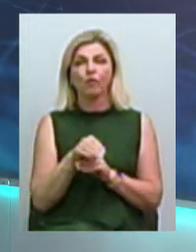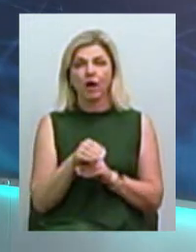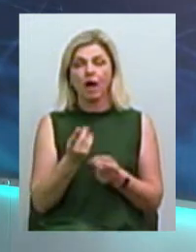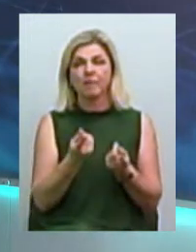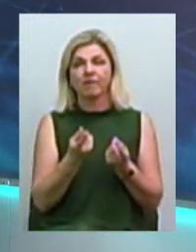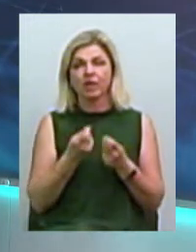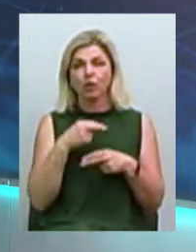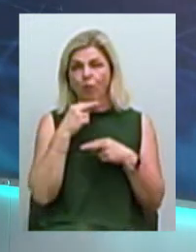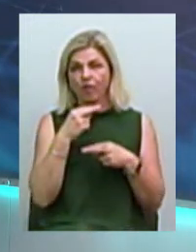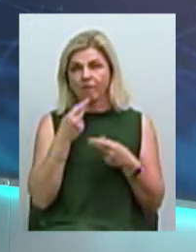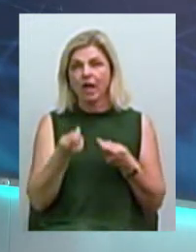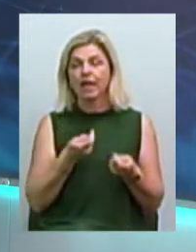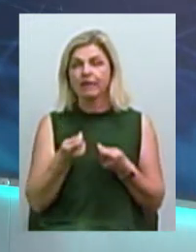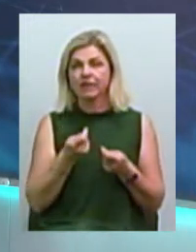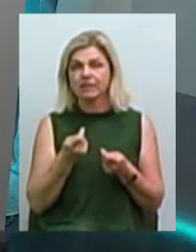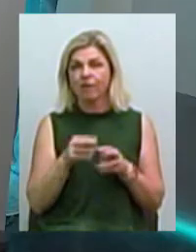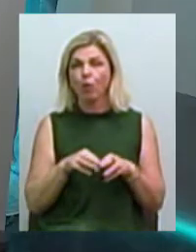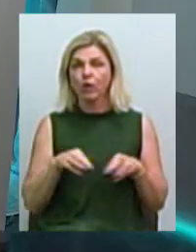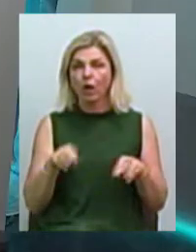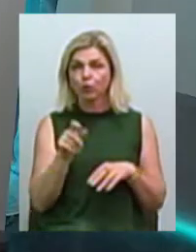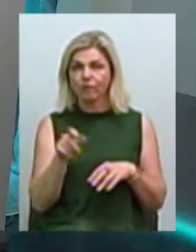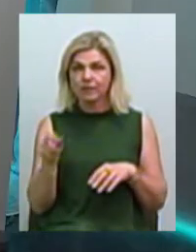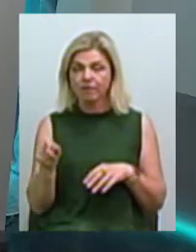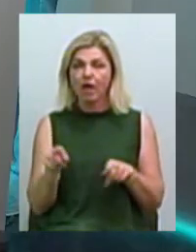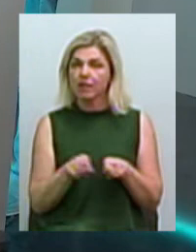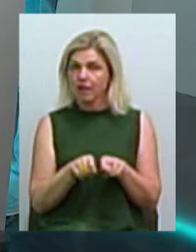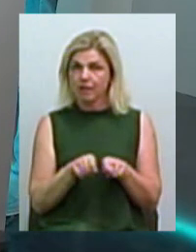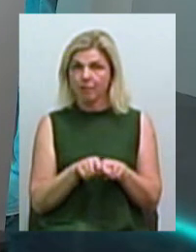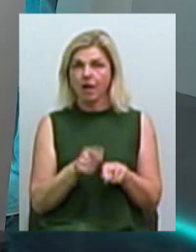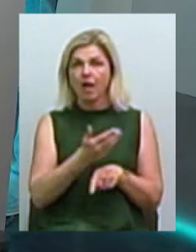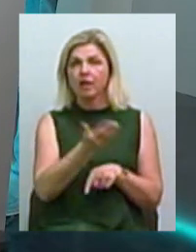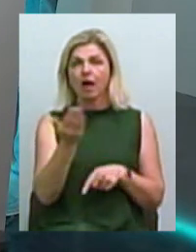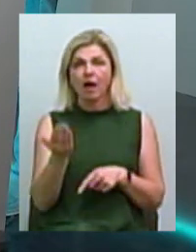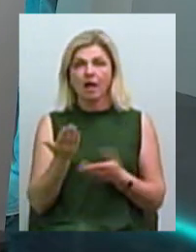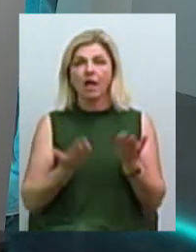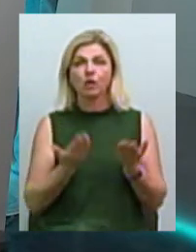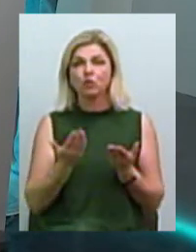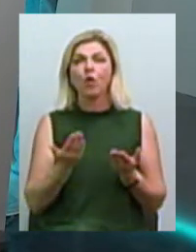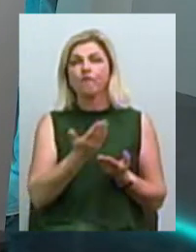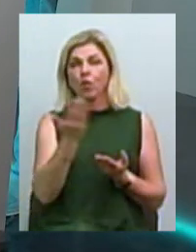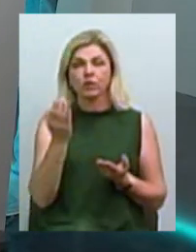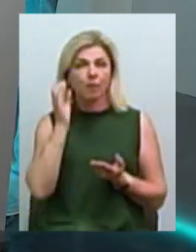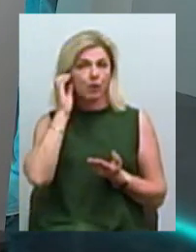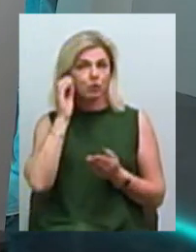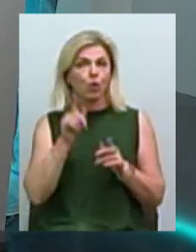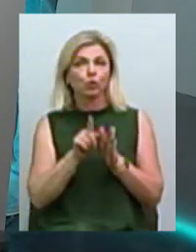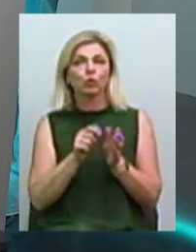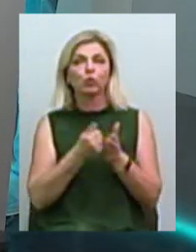увагу керівництва, так і урядовців? І тим не менш, якщо вони прислухаються до такого рішення, що може бути